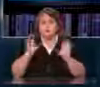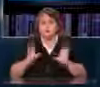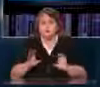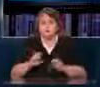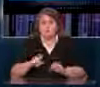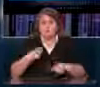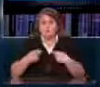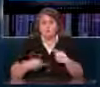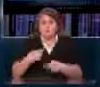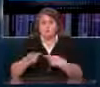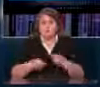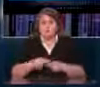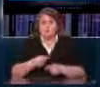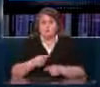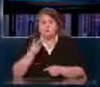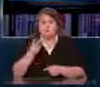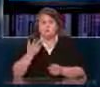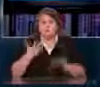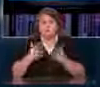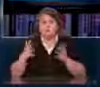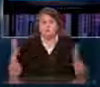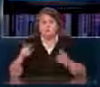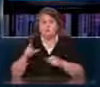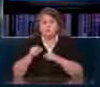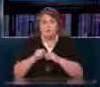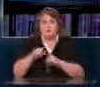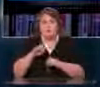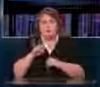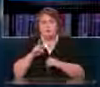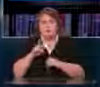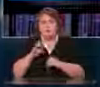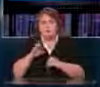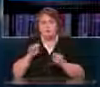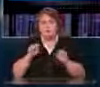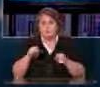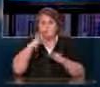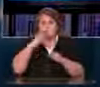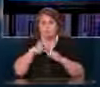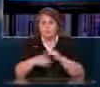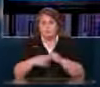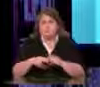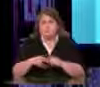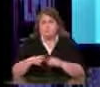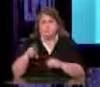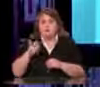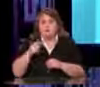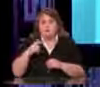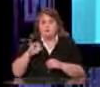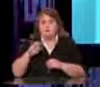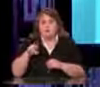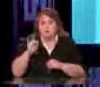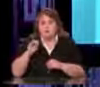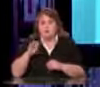закономерности наследования двух или более пар признаков можно изучать путем дигибридного скрещивания